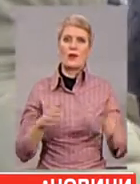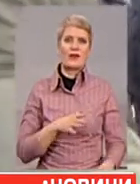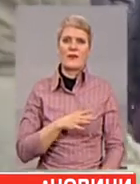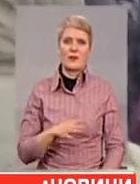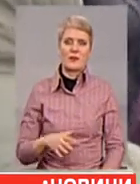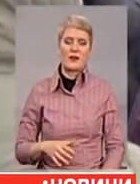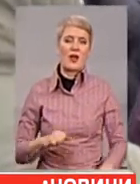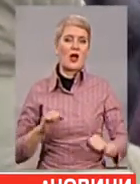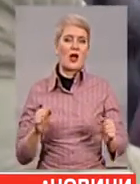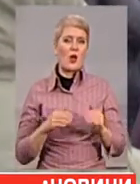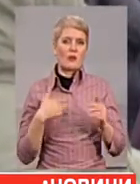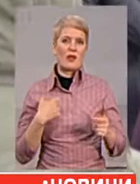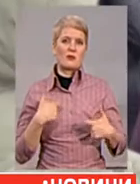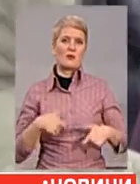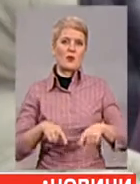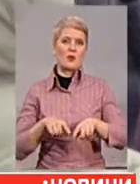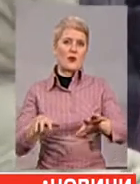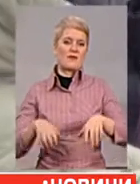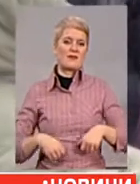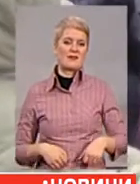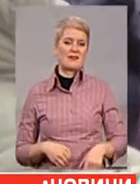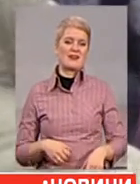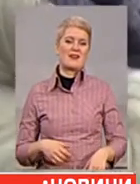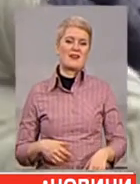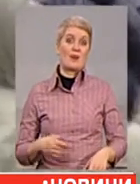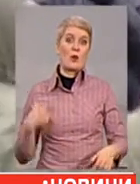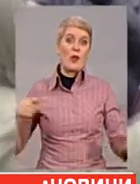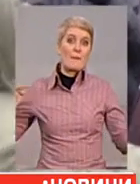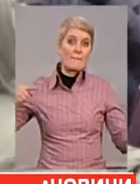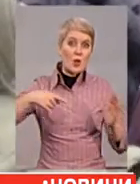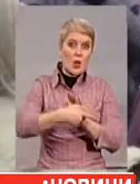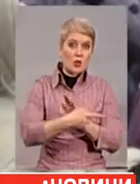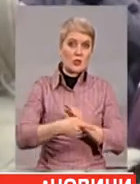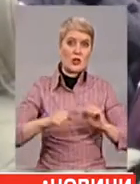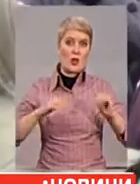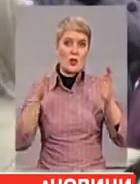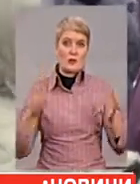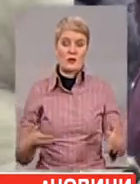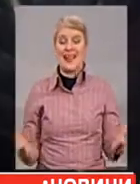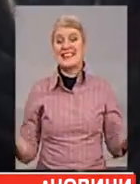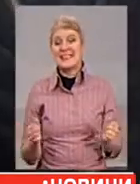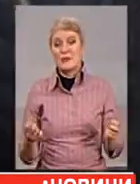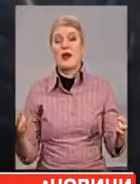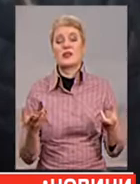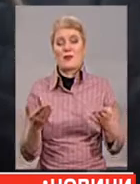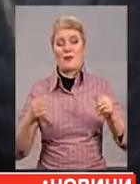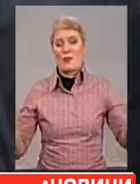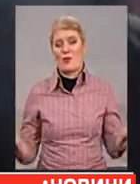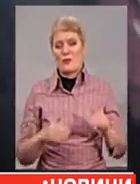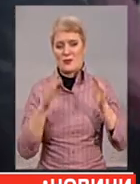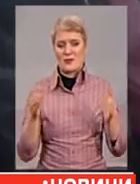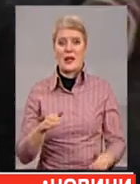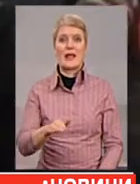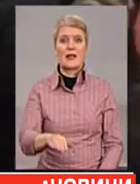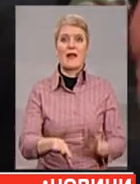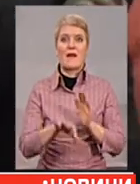Ну, холодильника я в себе взяв, тому що мені теж... Прошила. Зима, зачем вам холодильник? Маленький Назар вибрав собі